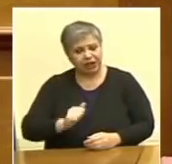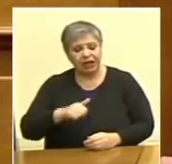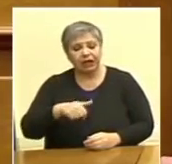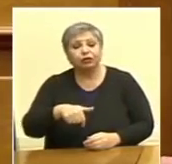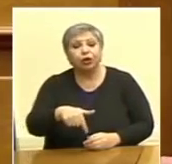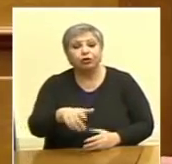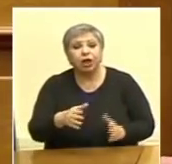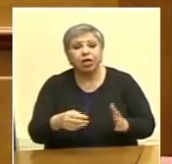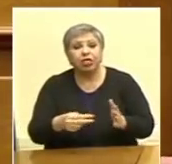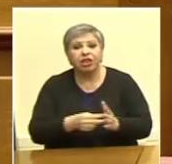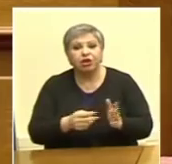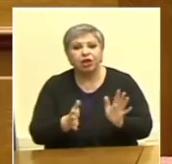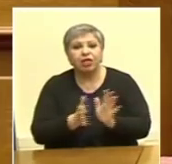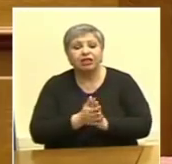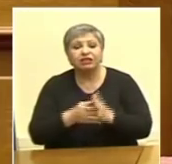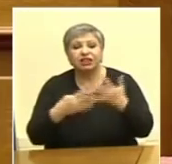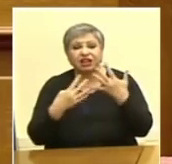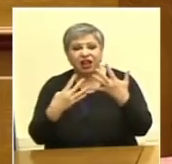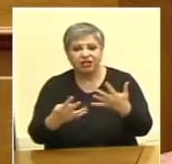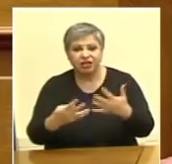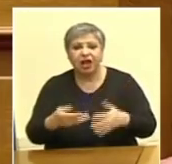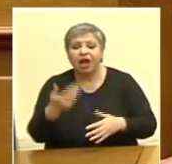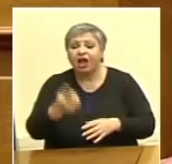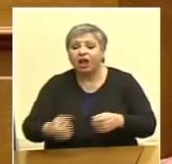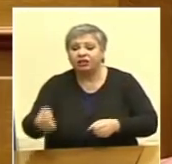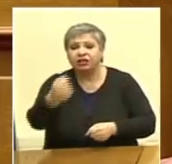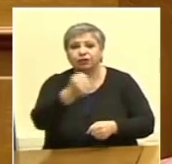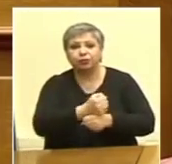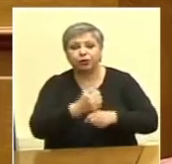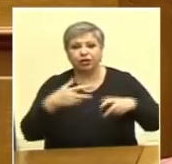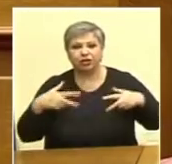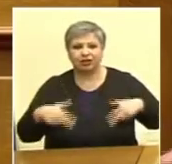19 για να διαχειριστείτε το πρόβλημα.